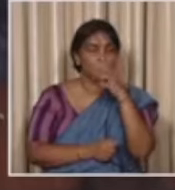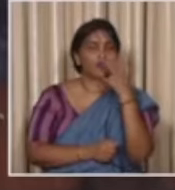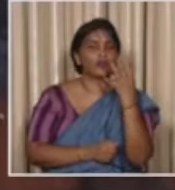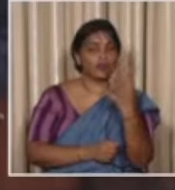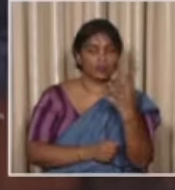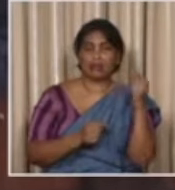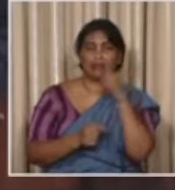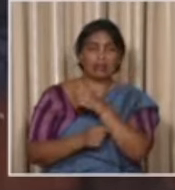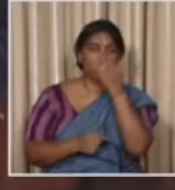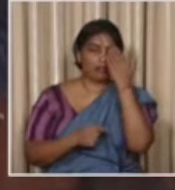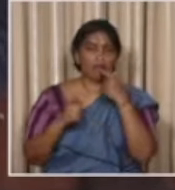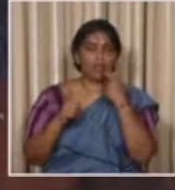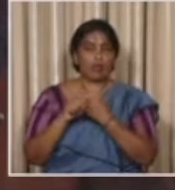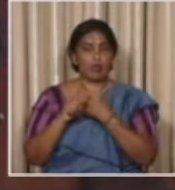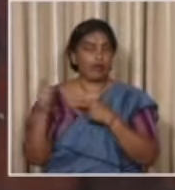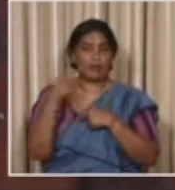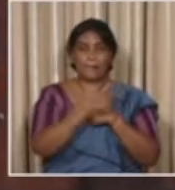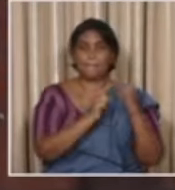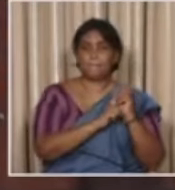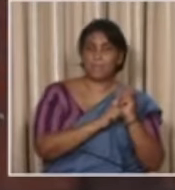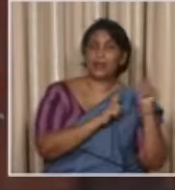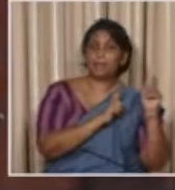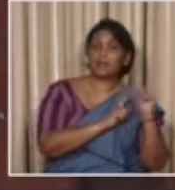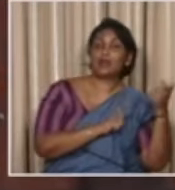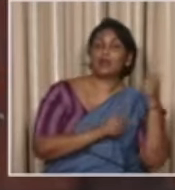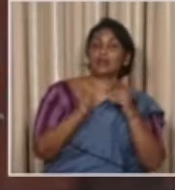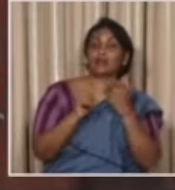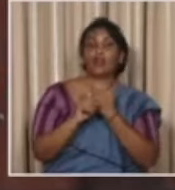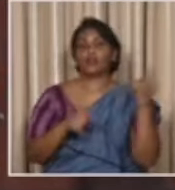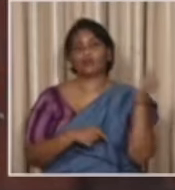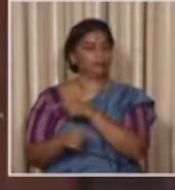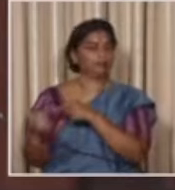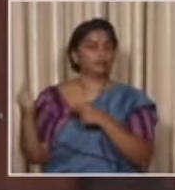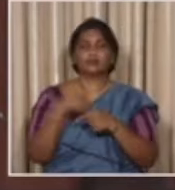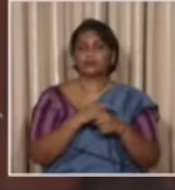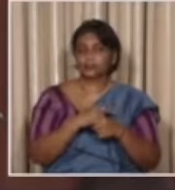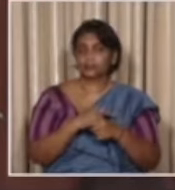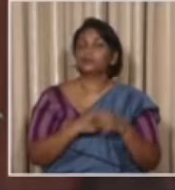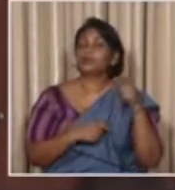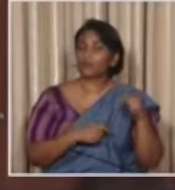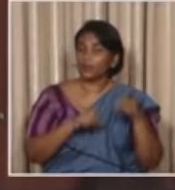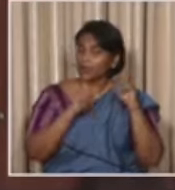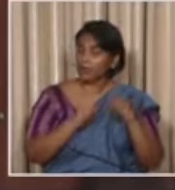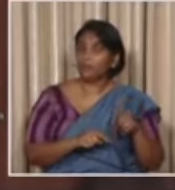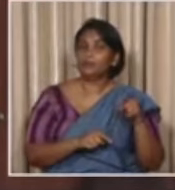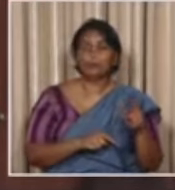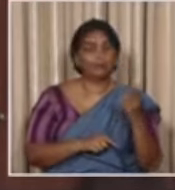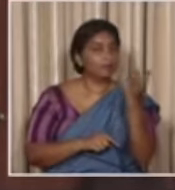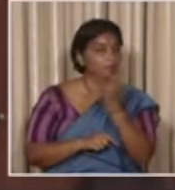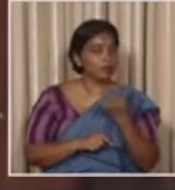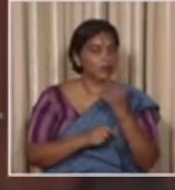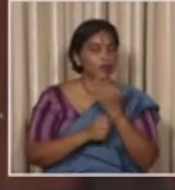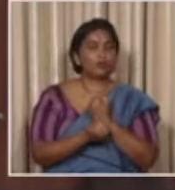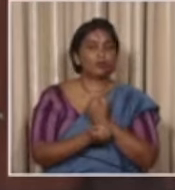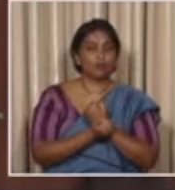පිල්ලියන් කරා, කරුණාගේ මාධ්‍ය ලේකම් කියනවා පිල්ලියන් කරා කියලා, පිල්ලියන්ගේ මාධ්‍ය ලේකම් කියනවා කරුණා කරා කියලා. එතොර මෙන්න මේ හතර දෙනාම